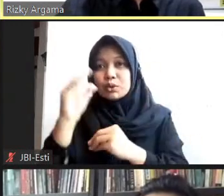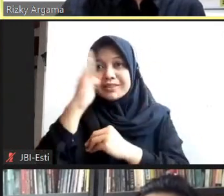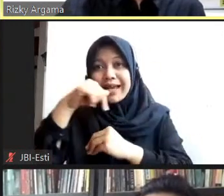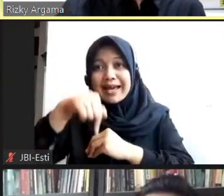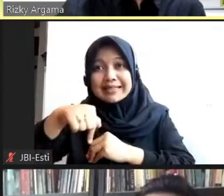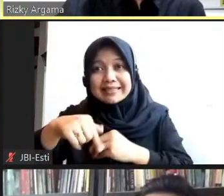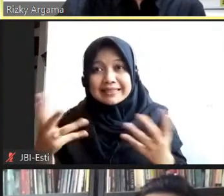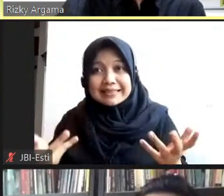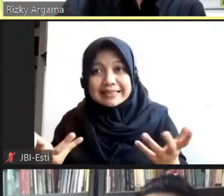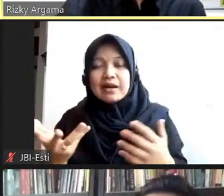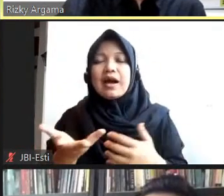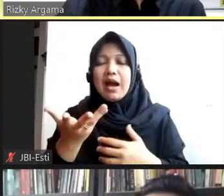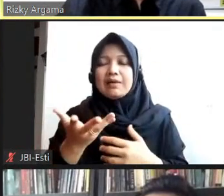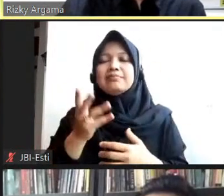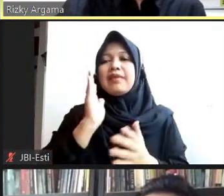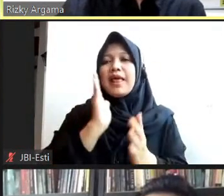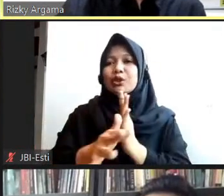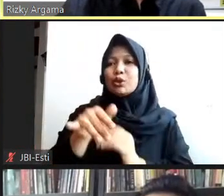bisa mengakses YouTube